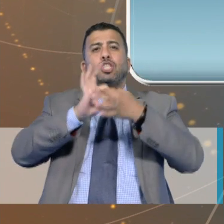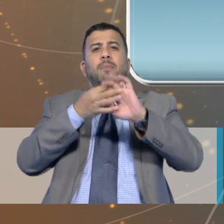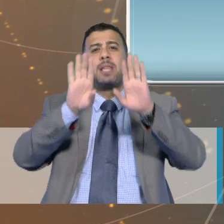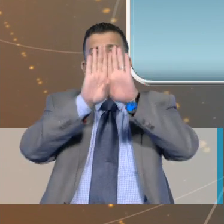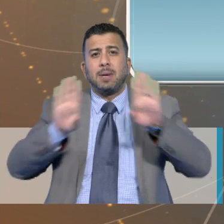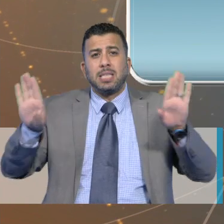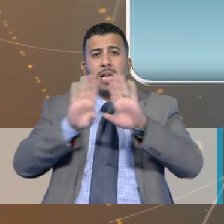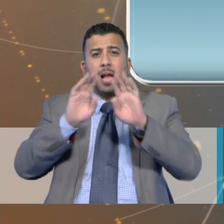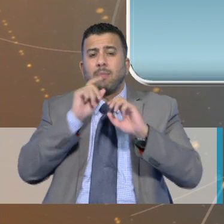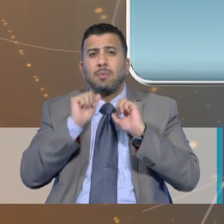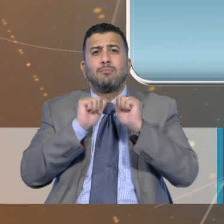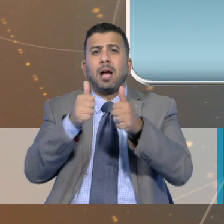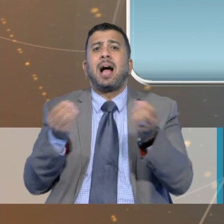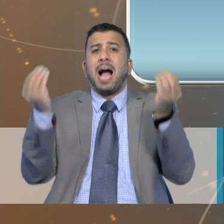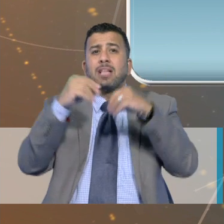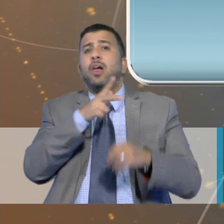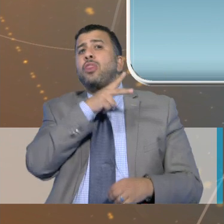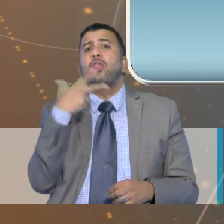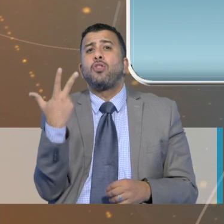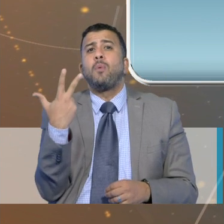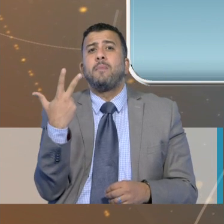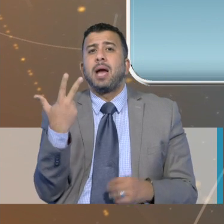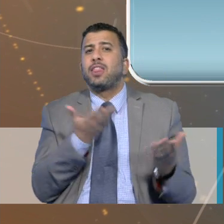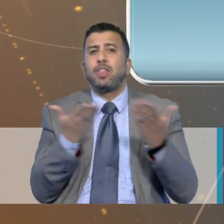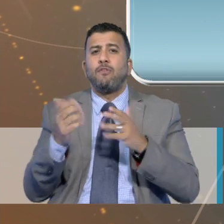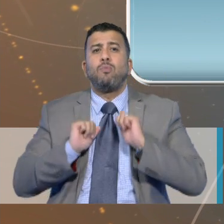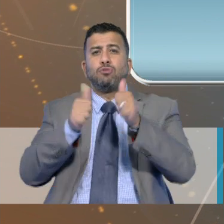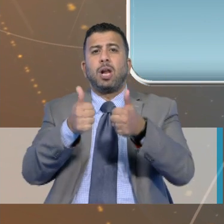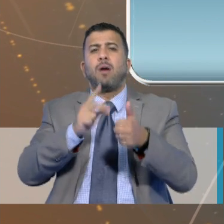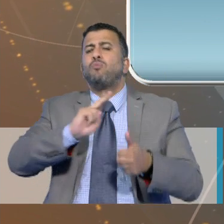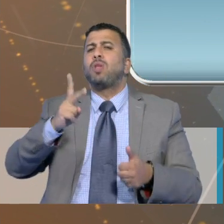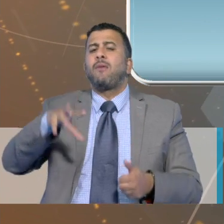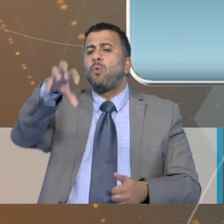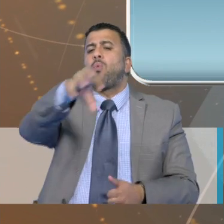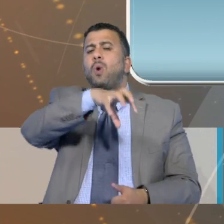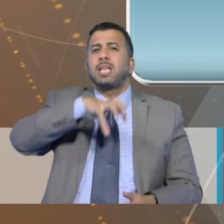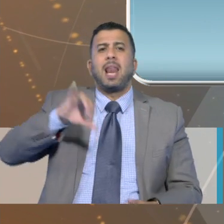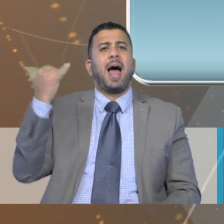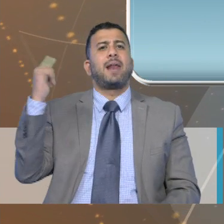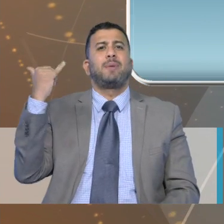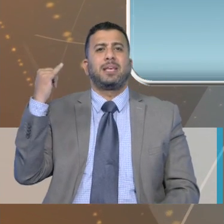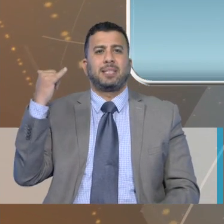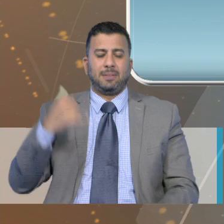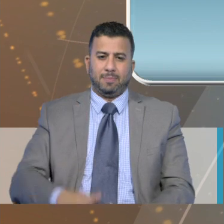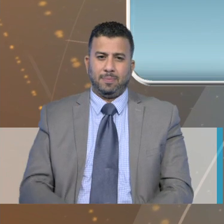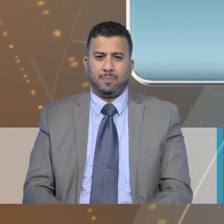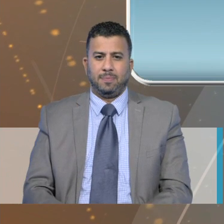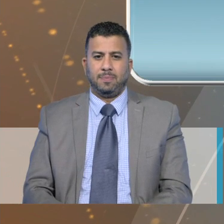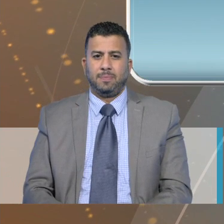المسرحيين، بمشاركة أكثر من 300 ضيف ومشارك من مختلف أنحاء الوطن العربي.